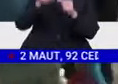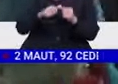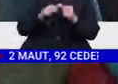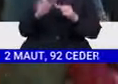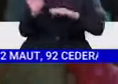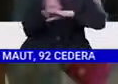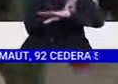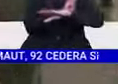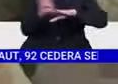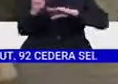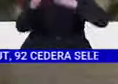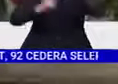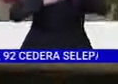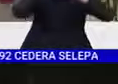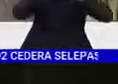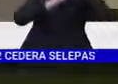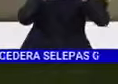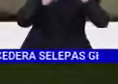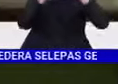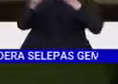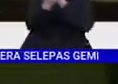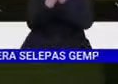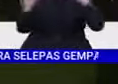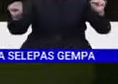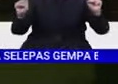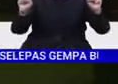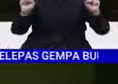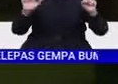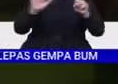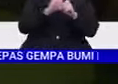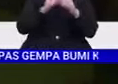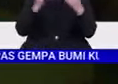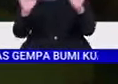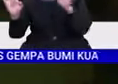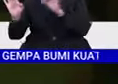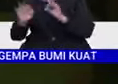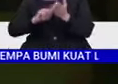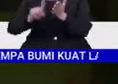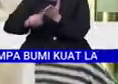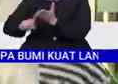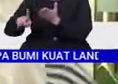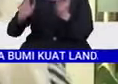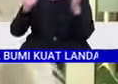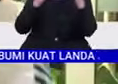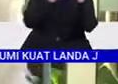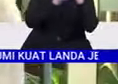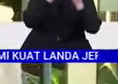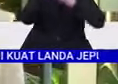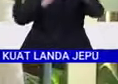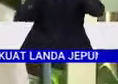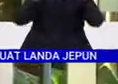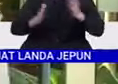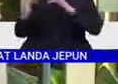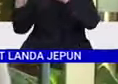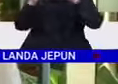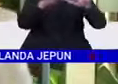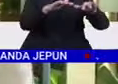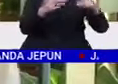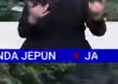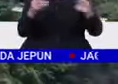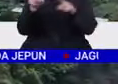pemain industri pelancongan tempatan agar menyiapkan kelengkapan masing-masing khususnya dalam menghadapi kehadiran pelancong